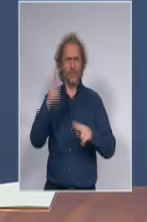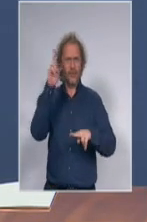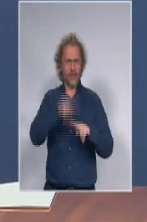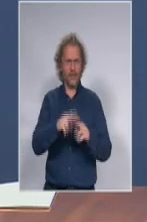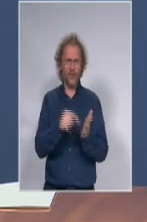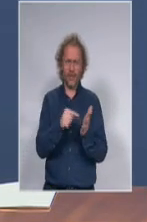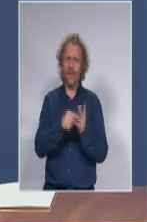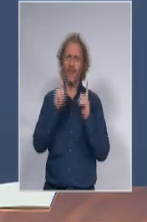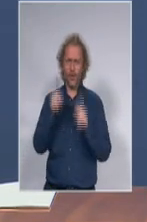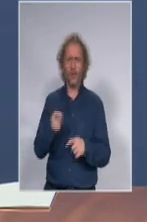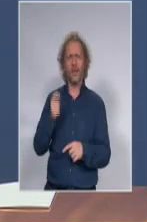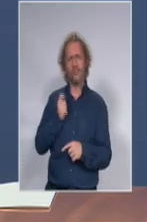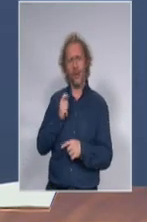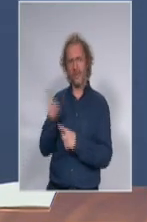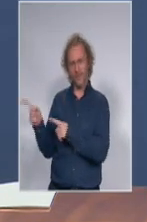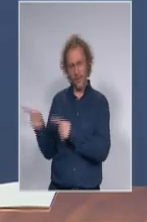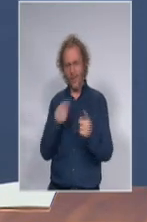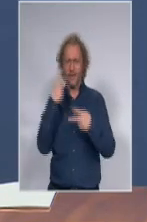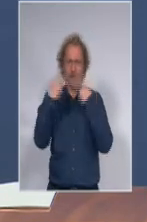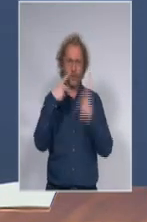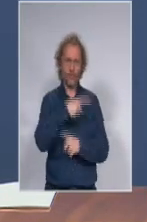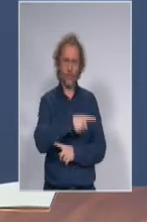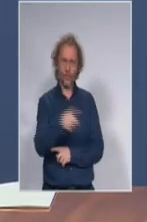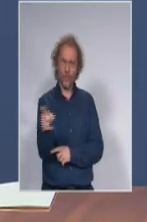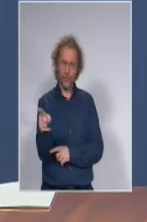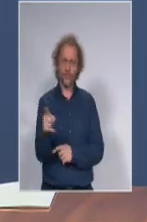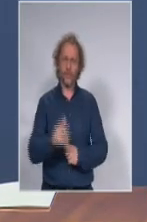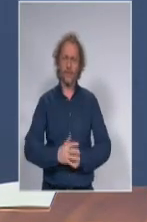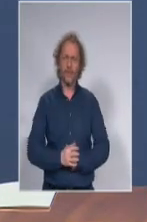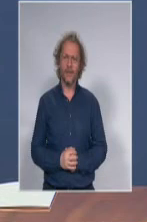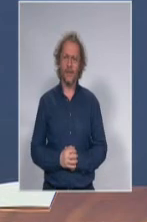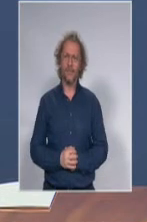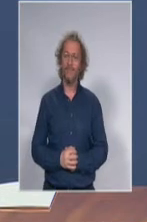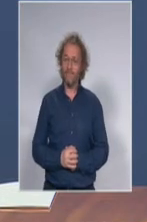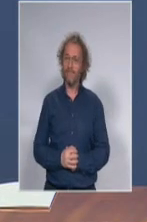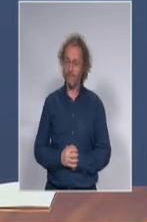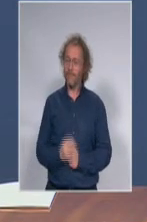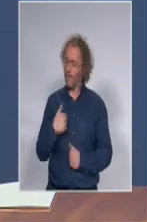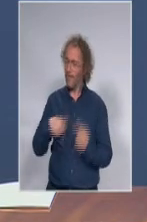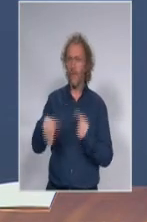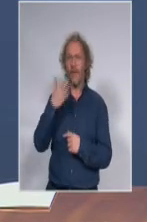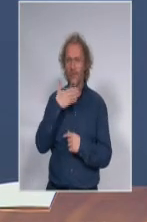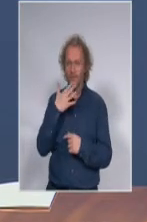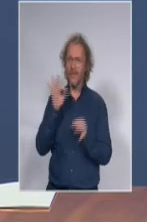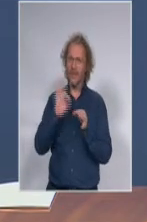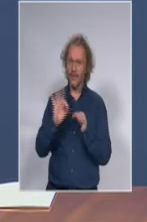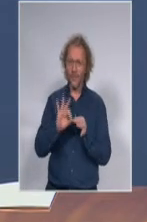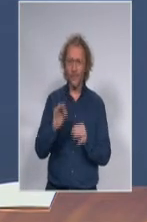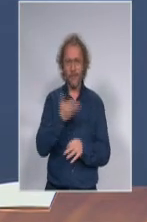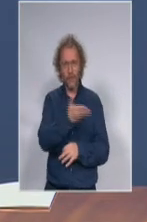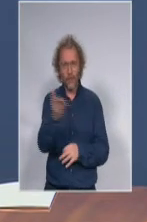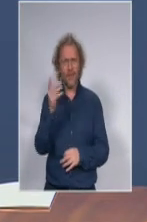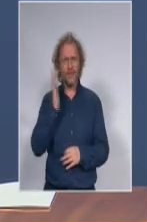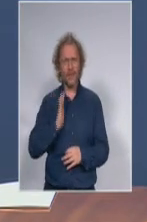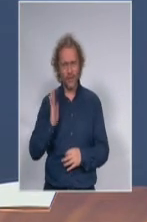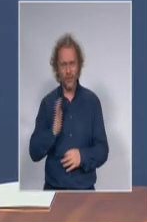Tako da želimo da oslobodimo policiju za taj posao, hoćemo da sačuvamo ljude. Hoćemo da ih sačuvamo po svaku cenu,